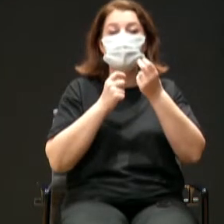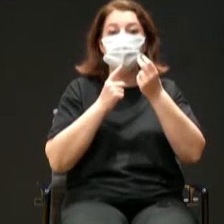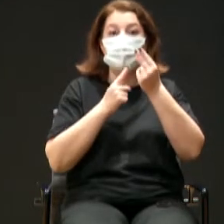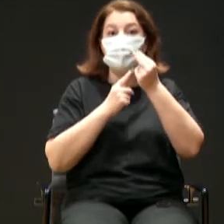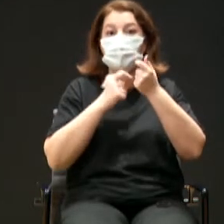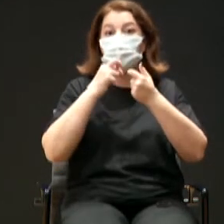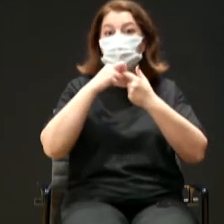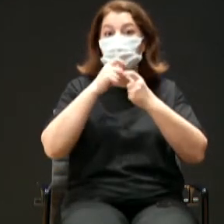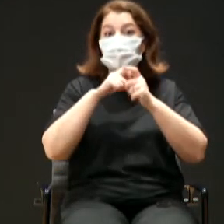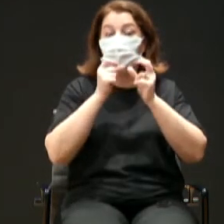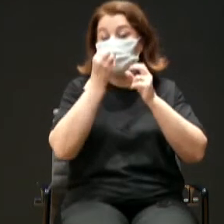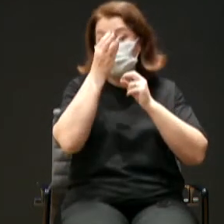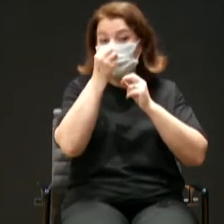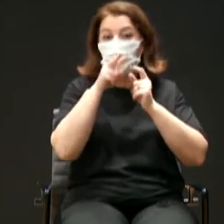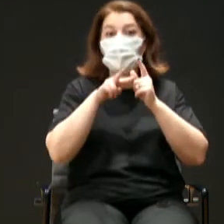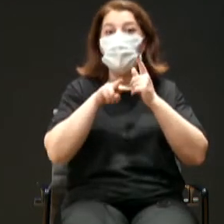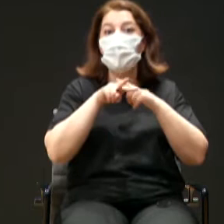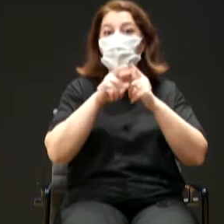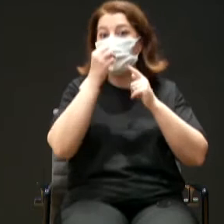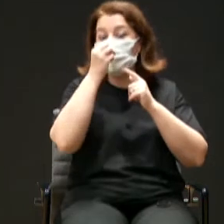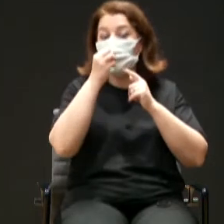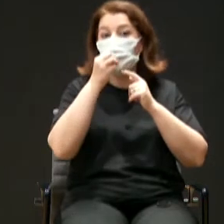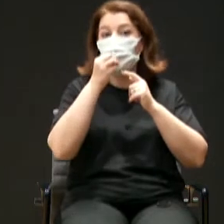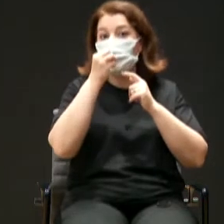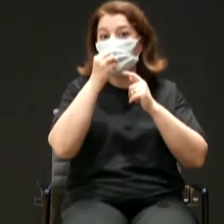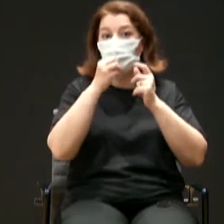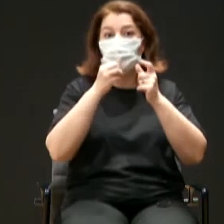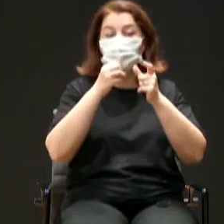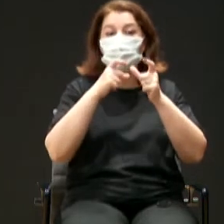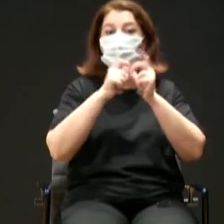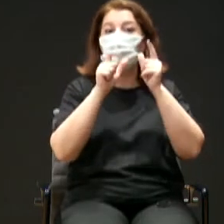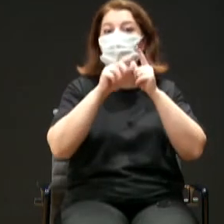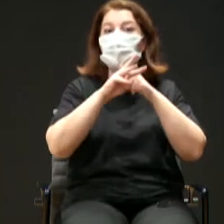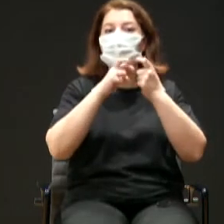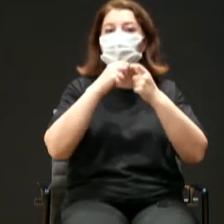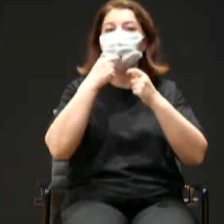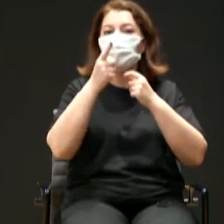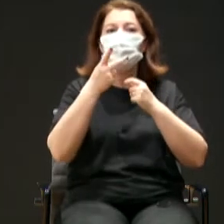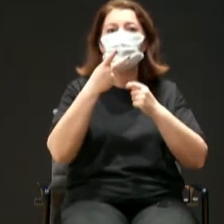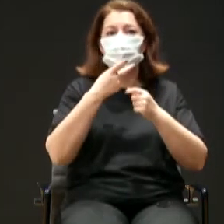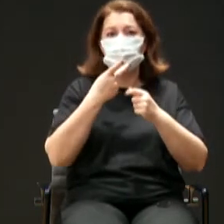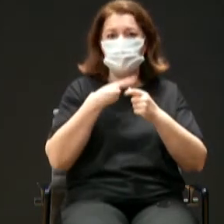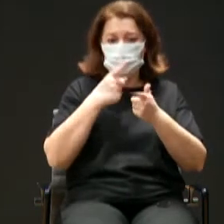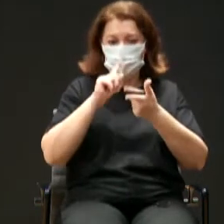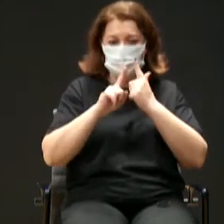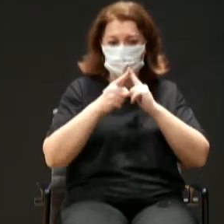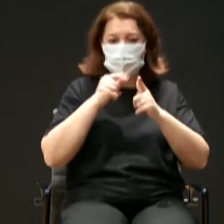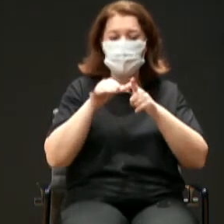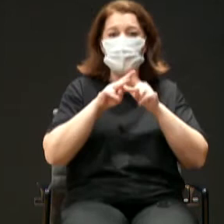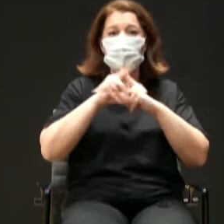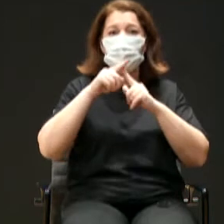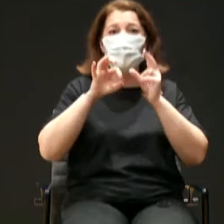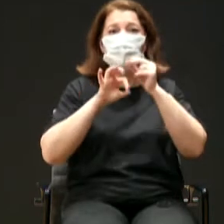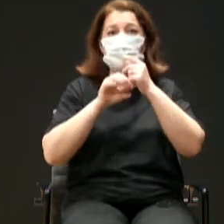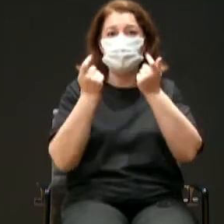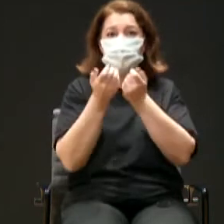ki benim partim FETÖ'yle işbirliği yapıyor ve ben bu partiden ayrılıyorum diyor. Birkaç belediye başkanı.